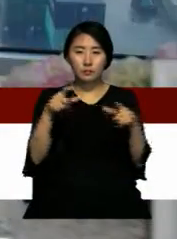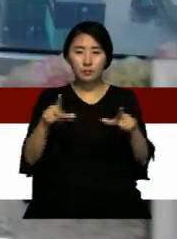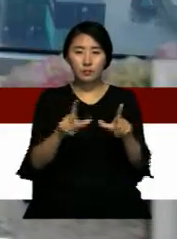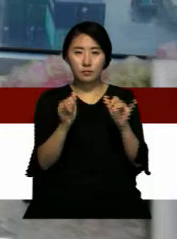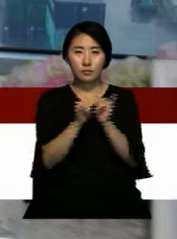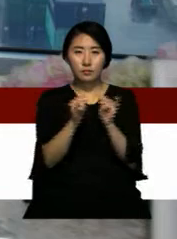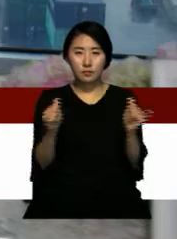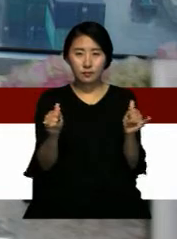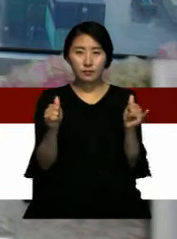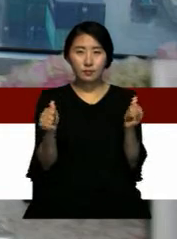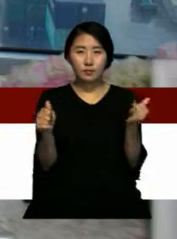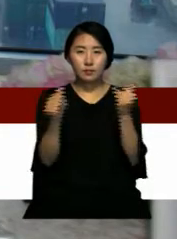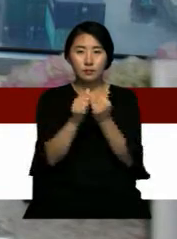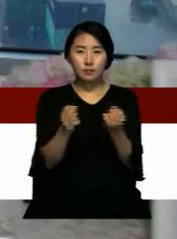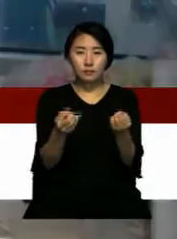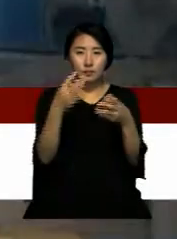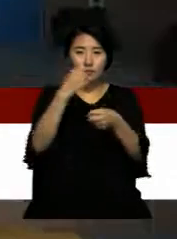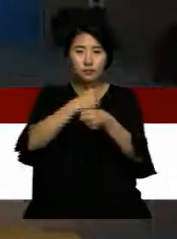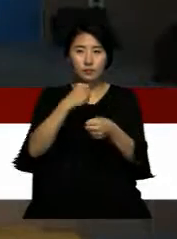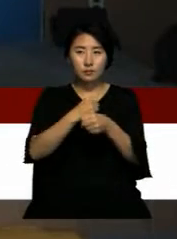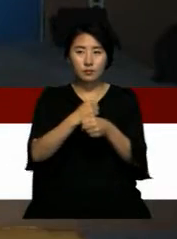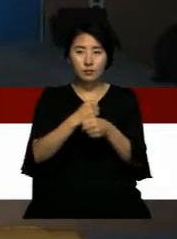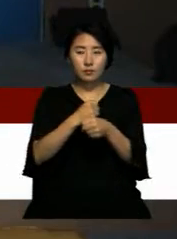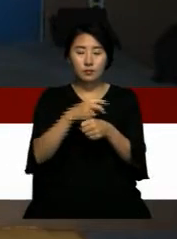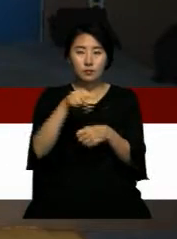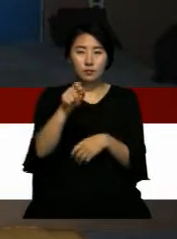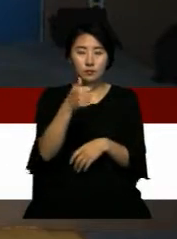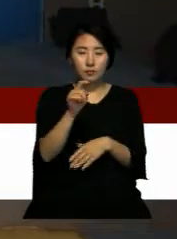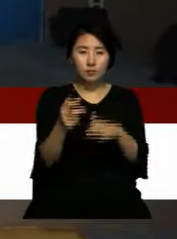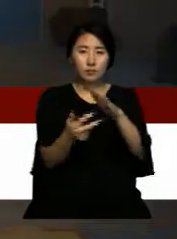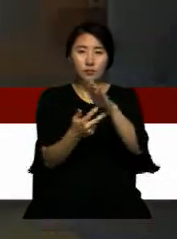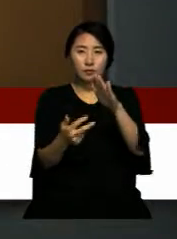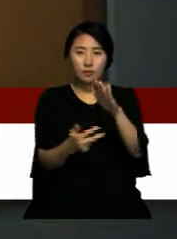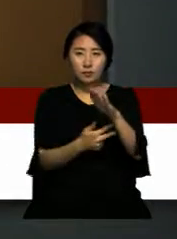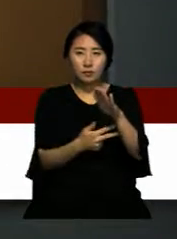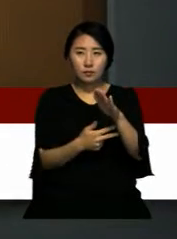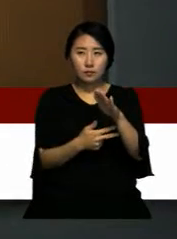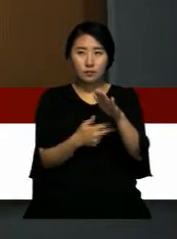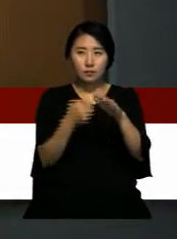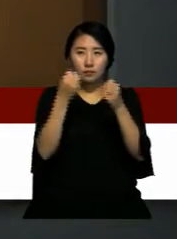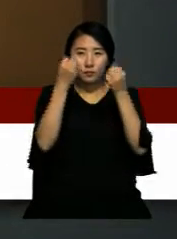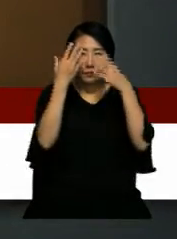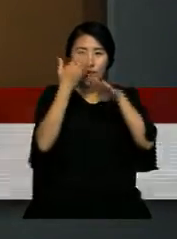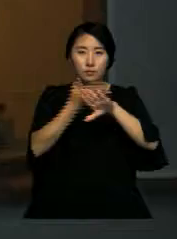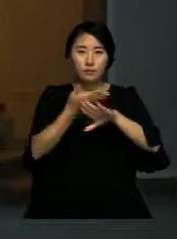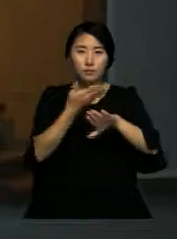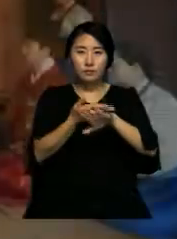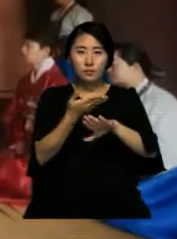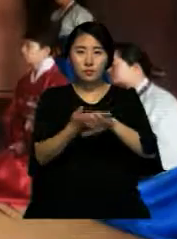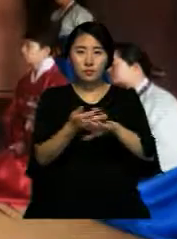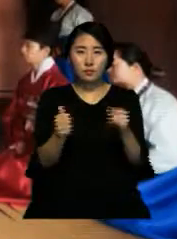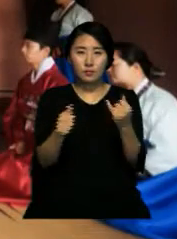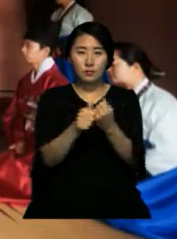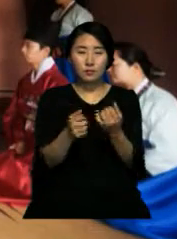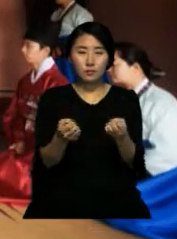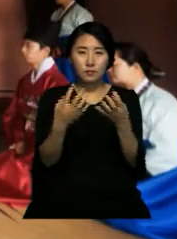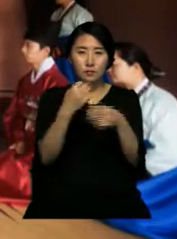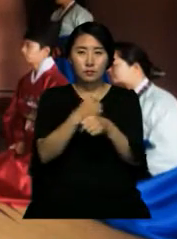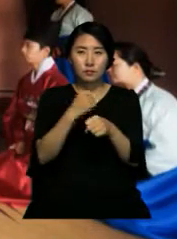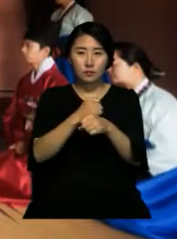주민들의 예식장으로 꾸밉니다. 서해 대교를 배경으로 한 이색 결혼식을 가질 수 있습니다.